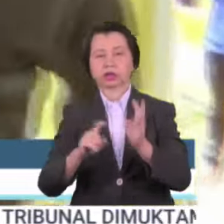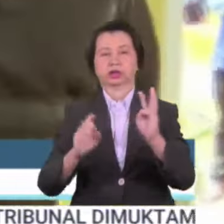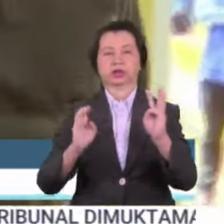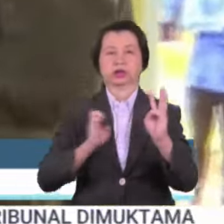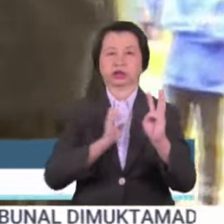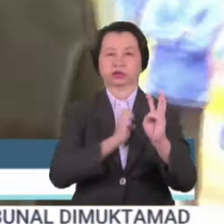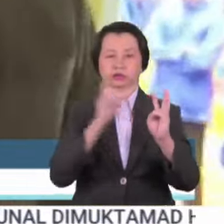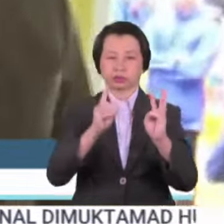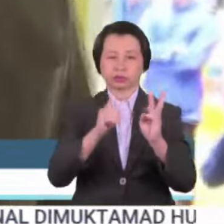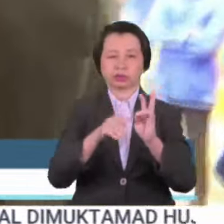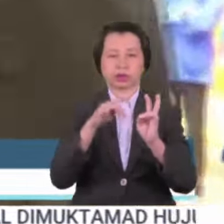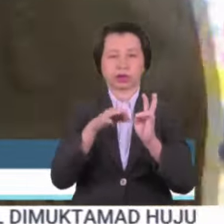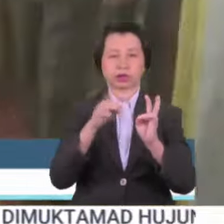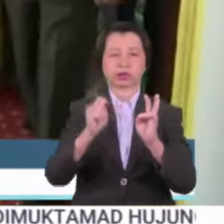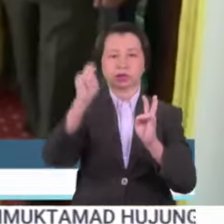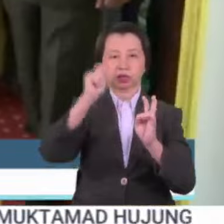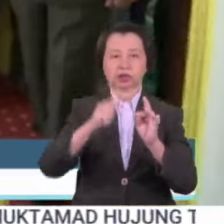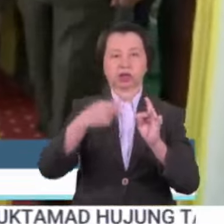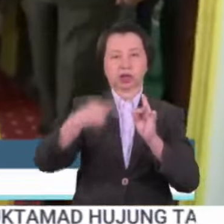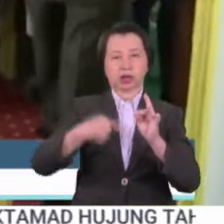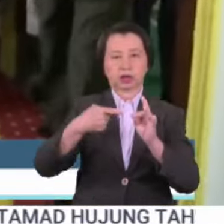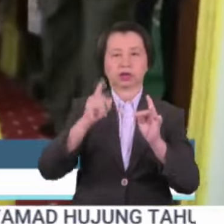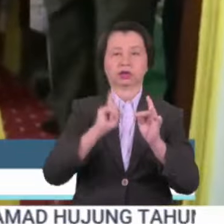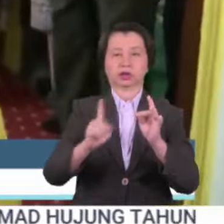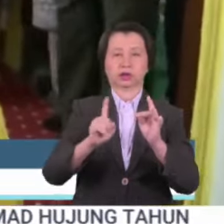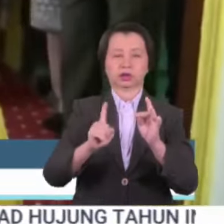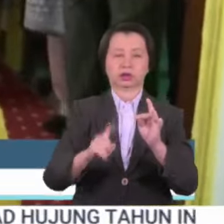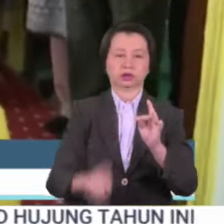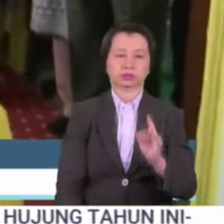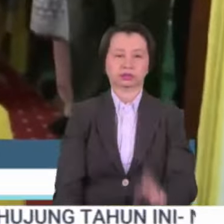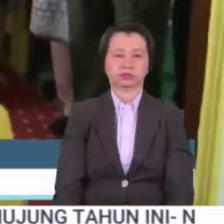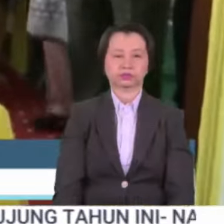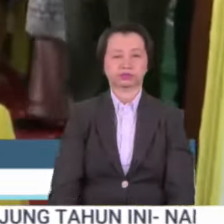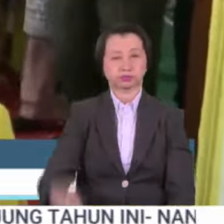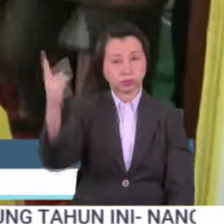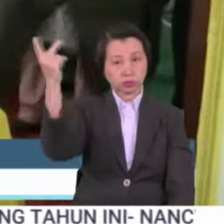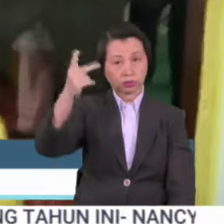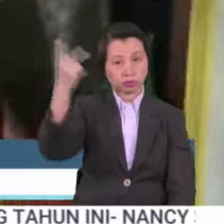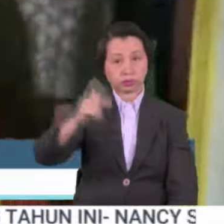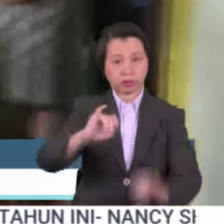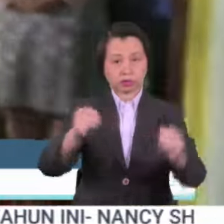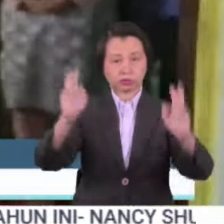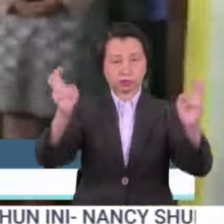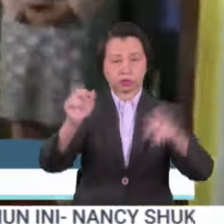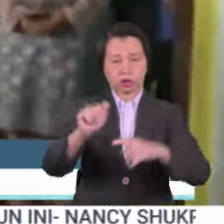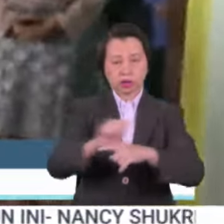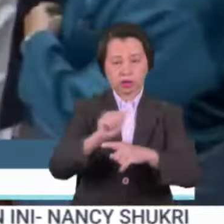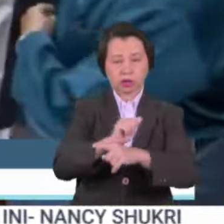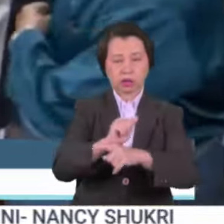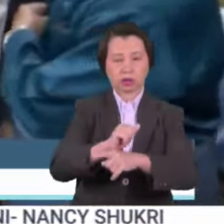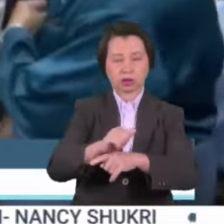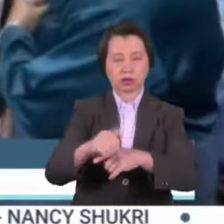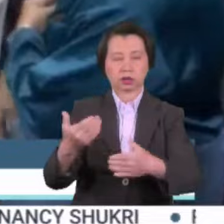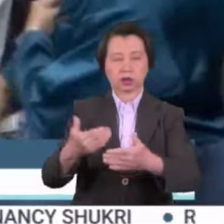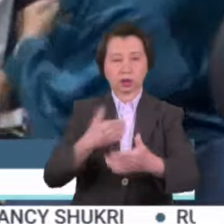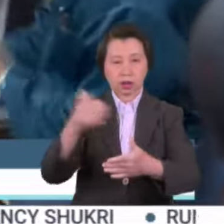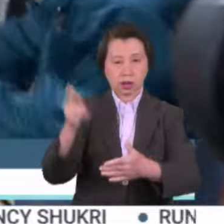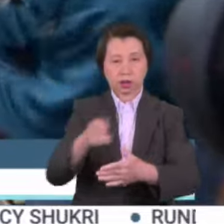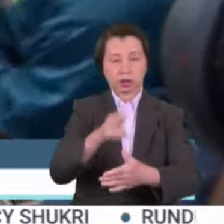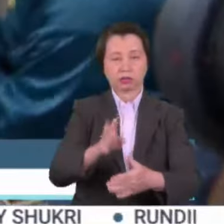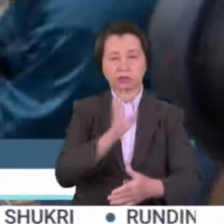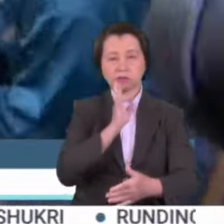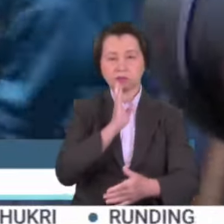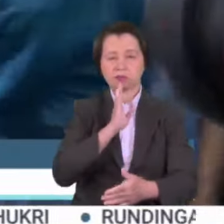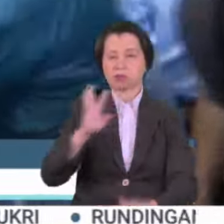Pendidikan, Pengajian Tinggi dan Hal Ehwal Agama Negeri, Dato' Rahmat Mariman. Khutbah Jumaat bertajuk Amalan 10 Muharram disampaikan Mufti